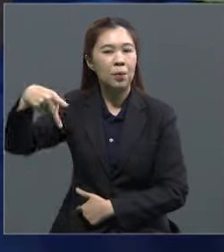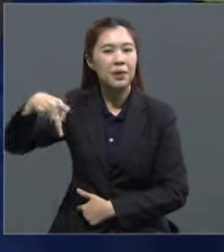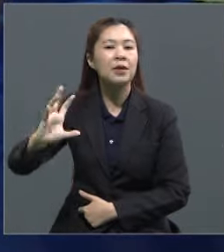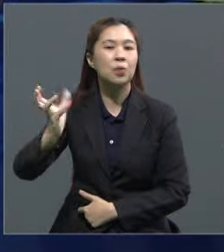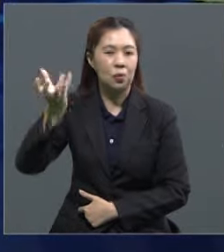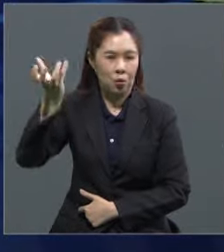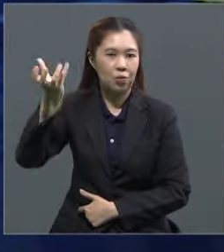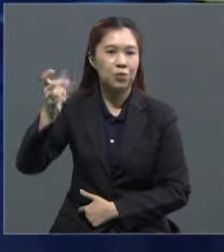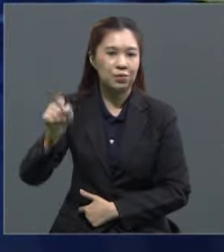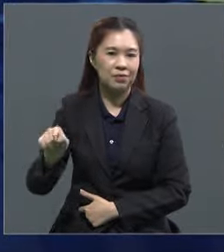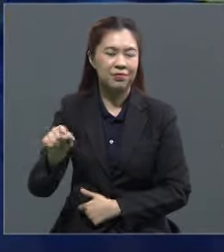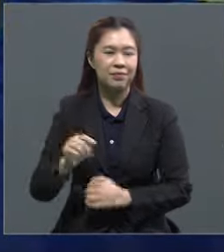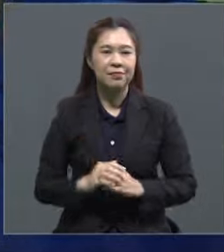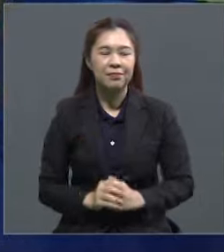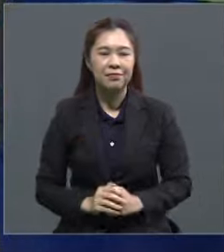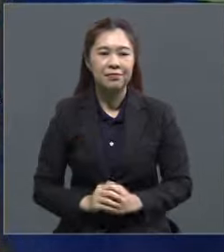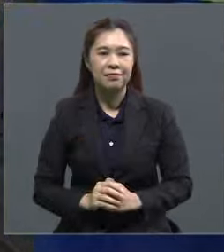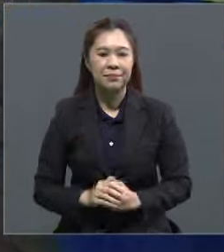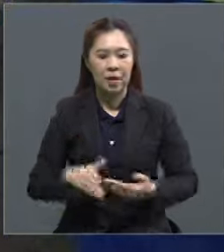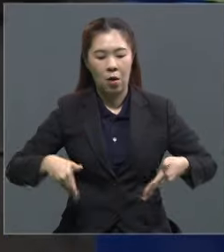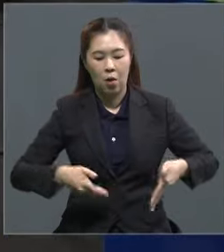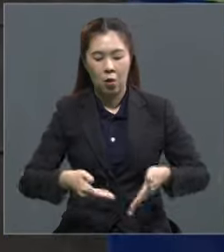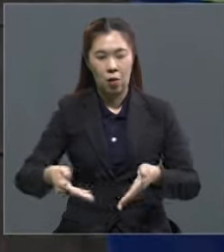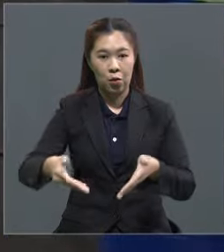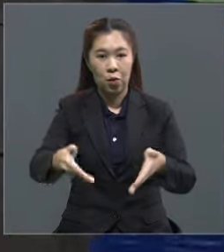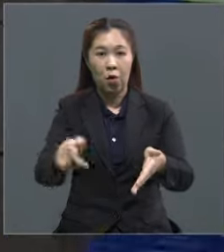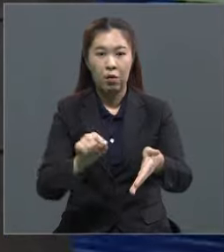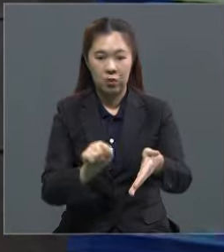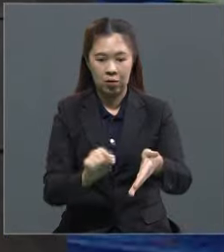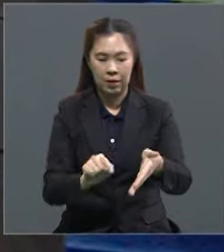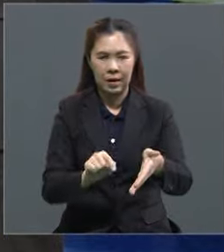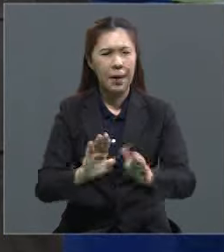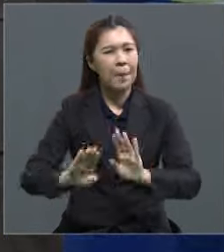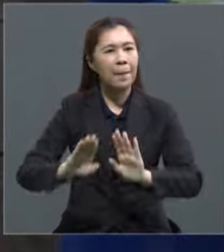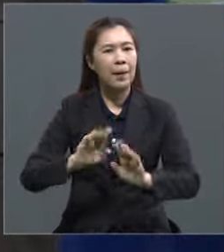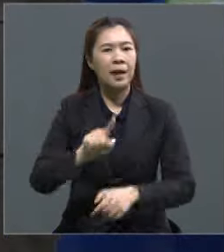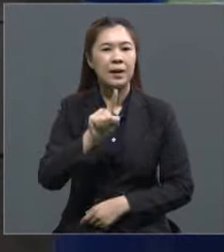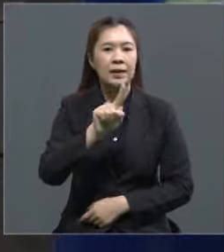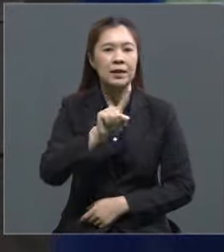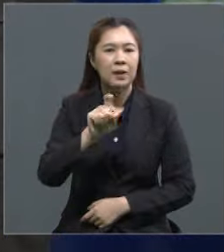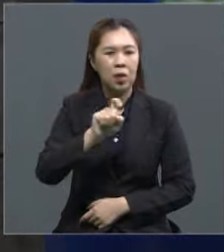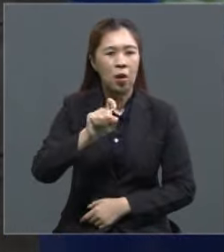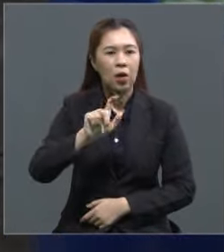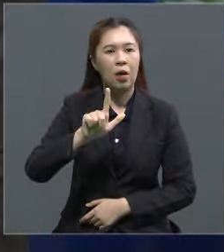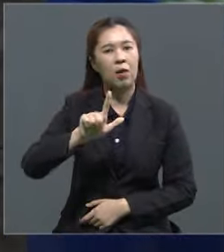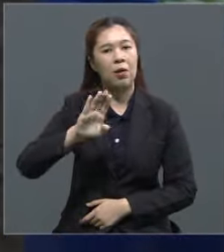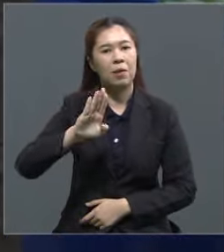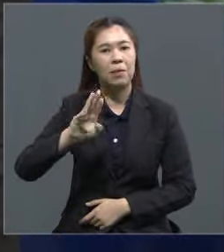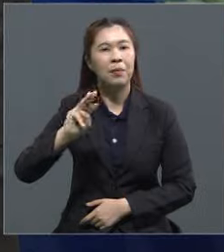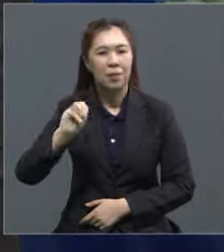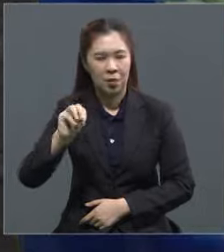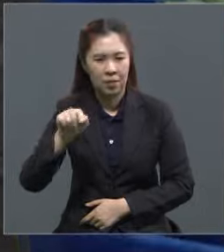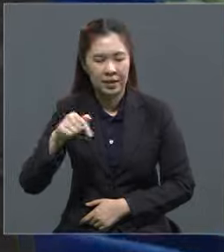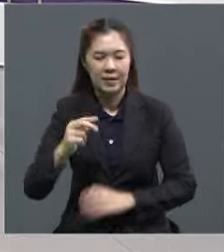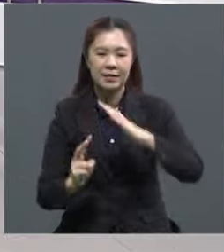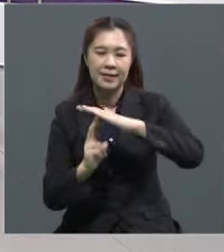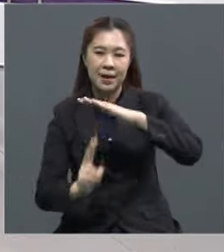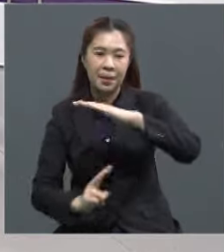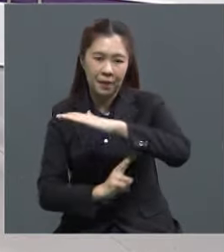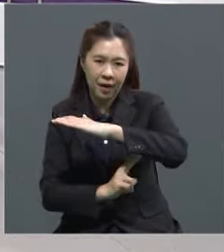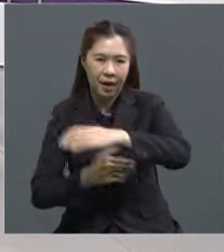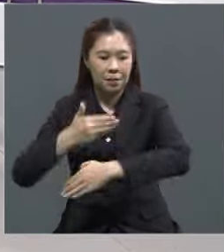เดิมทีอ่ะนะครับในส่วนของคลองยมนาทเนี่ยจะระบายได้ประมาณ 100ลูกบาเมตต่อวินาทีเพราะว่ามันมีสะพานรถไฟ